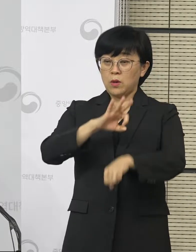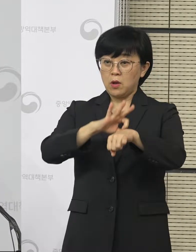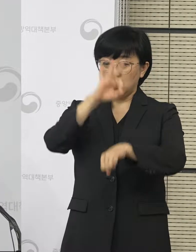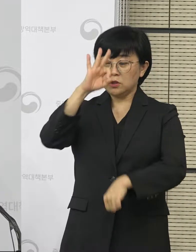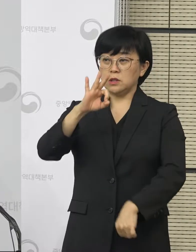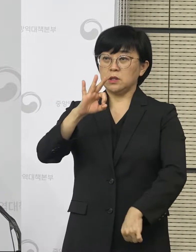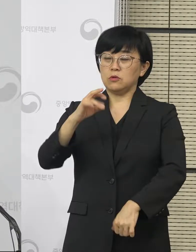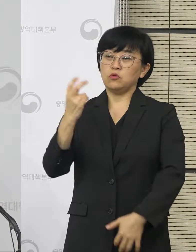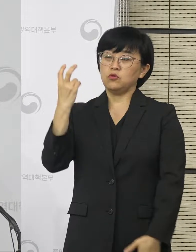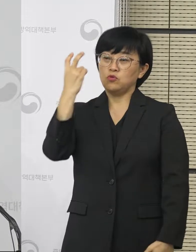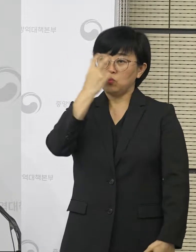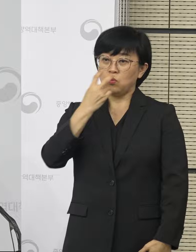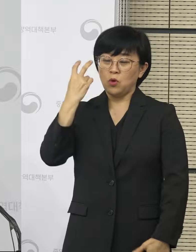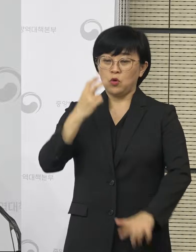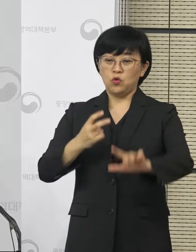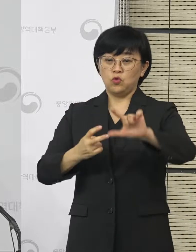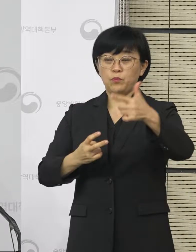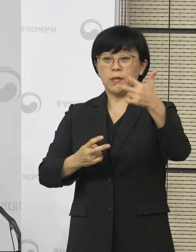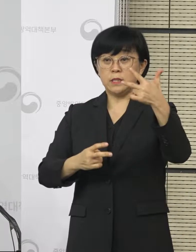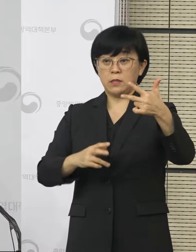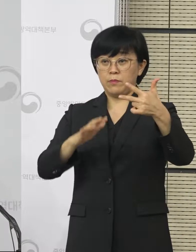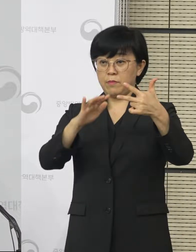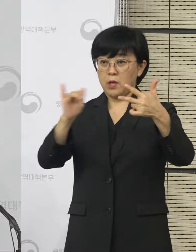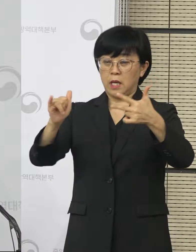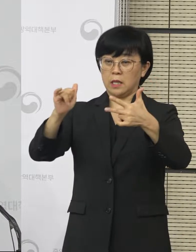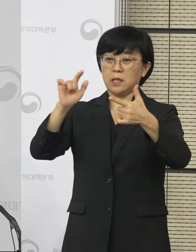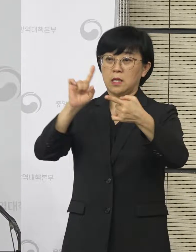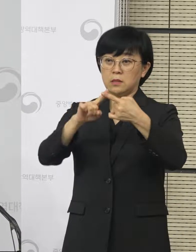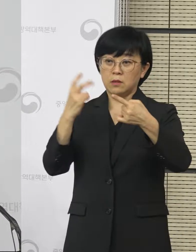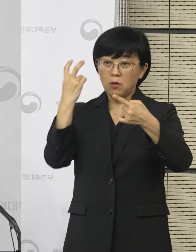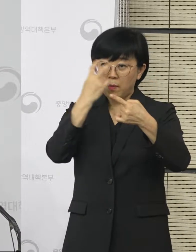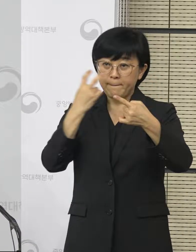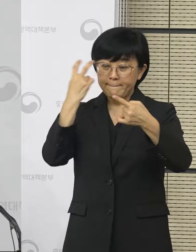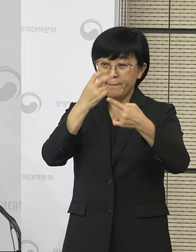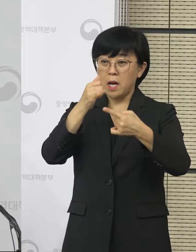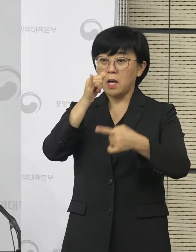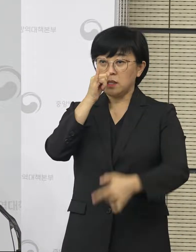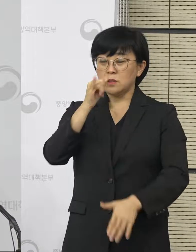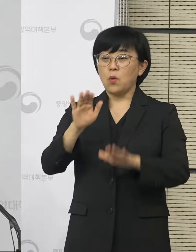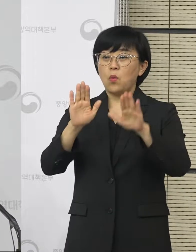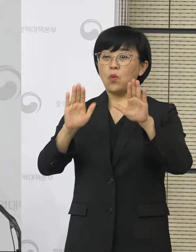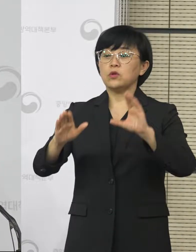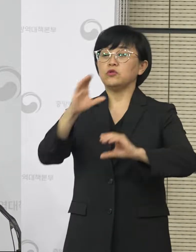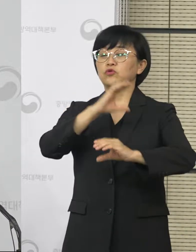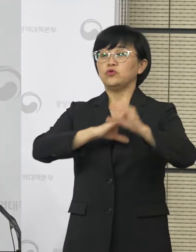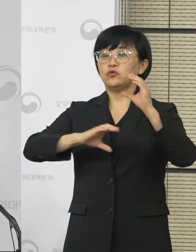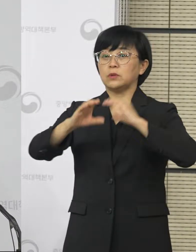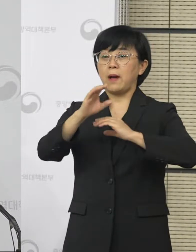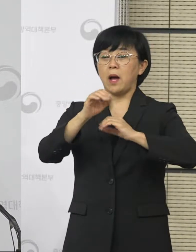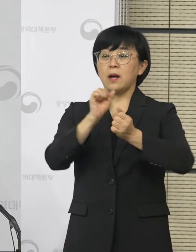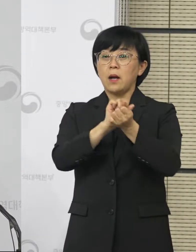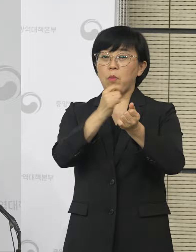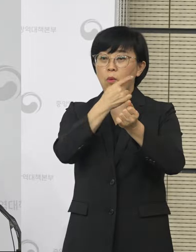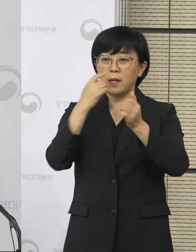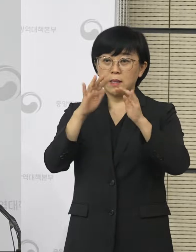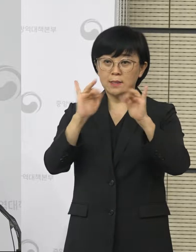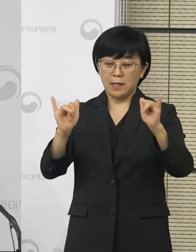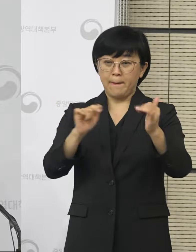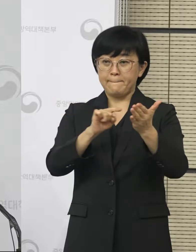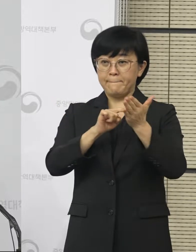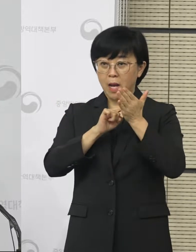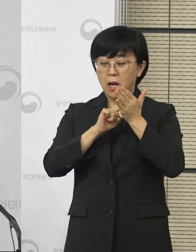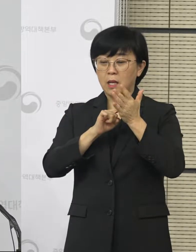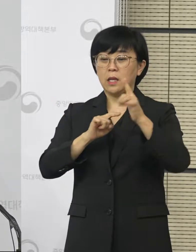현재 총 607명의 조사 대상 유증상자에 대해 진단검사를 시행하였으며 금일 추가 확진된